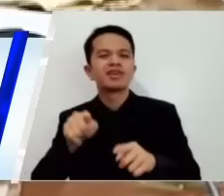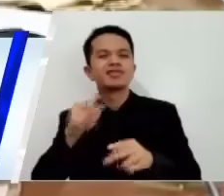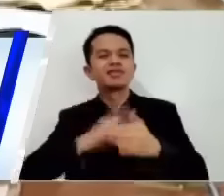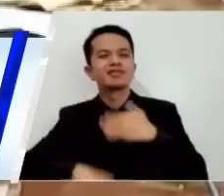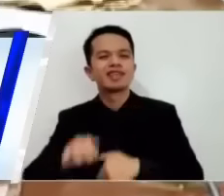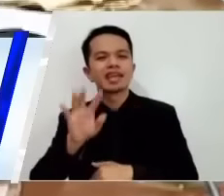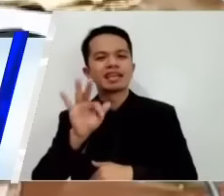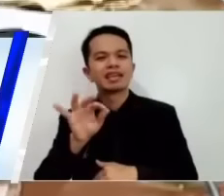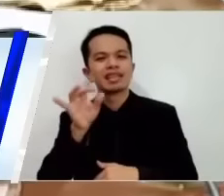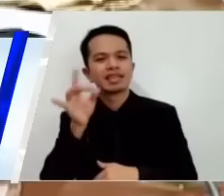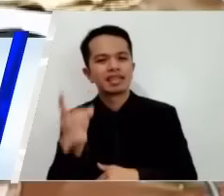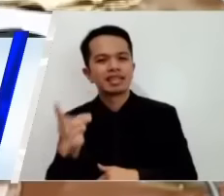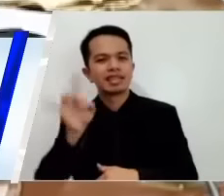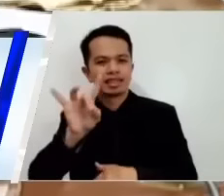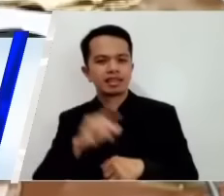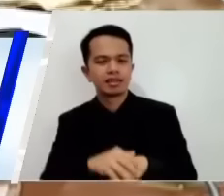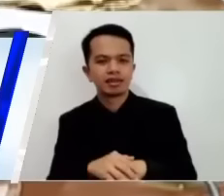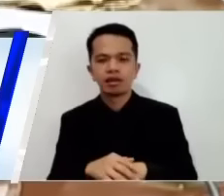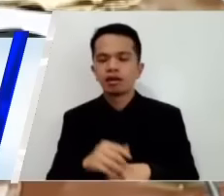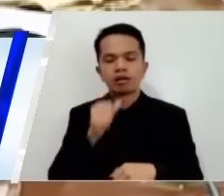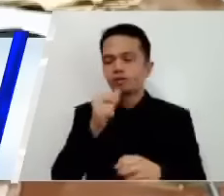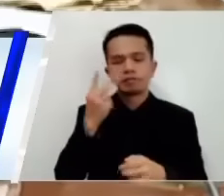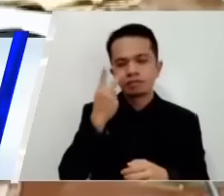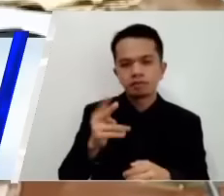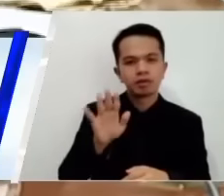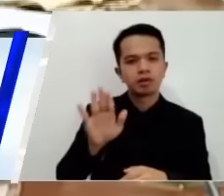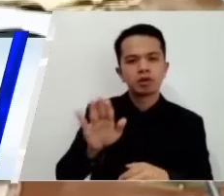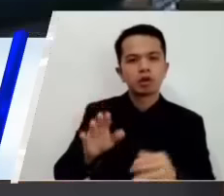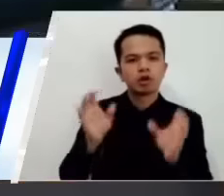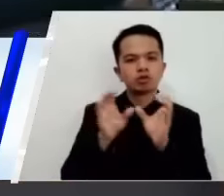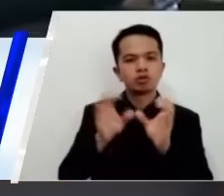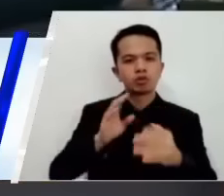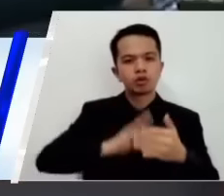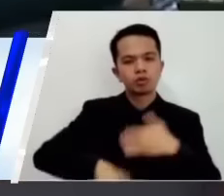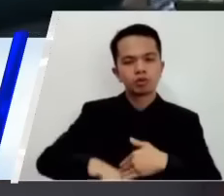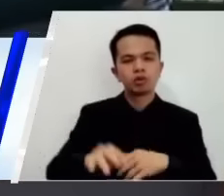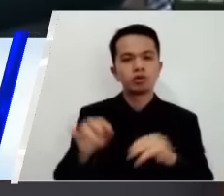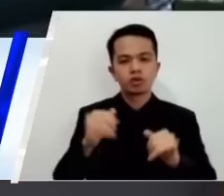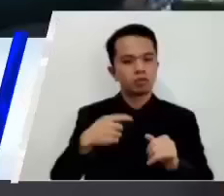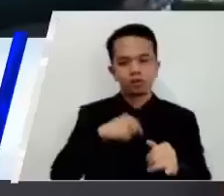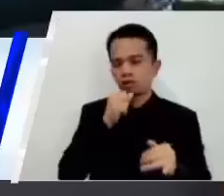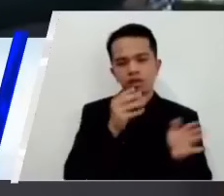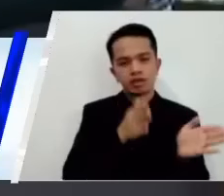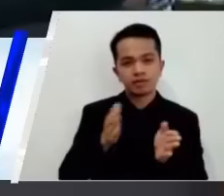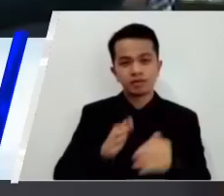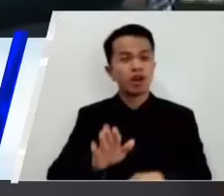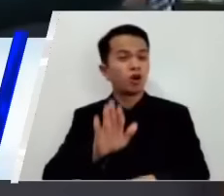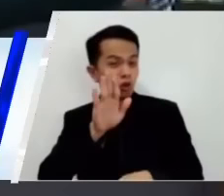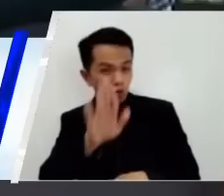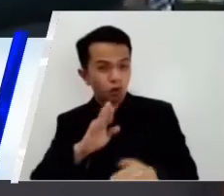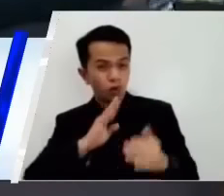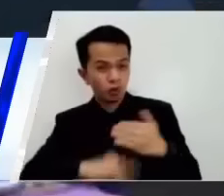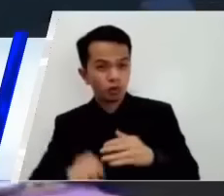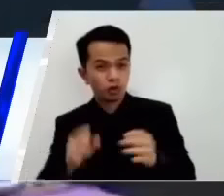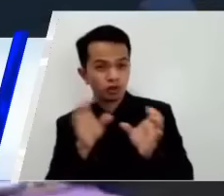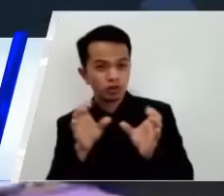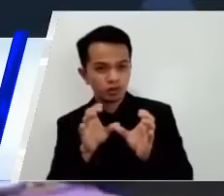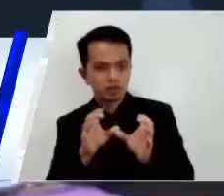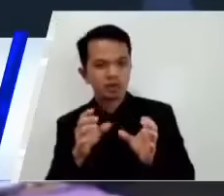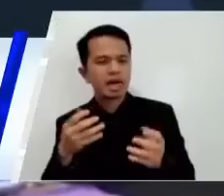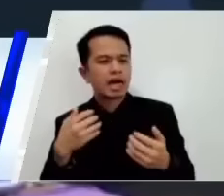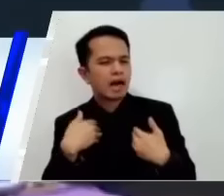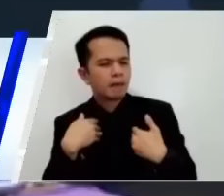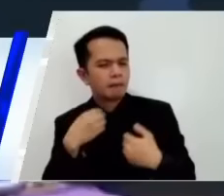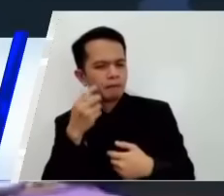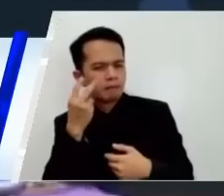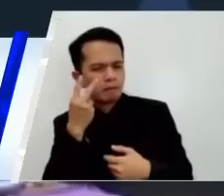yung birth certificate po nila at hindi rin po ako yung nag-prepare po. Your birth certificate is riddled with holes. Pati